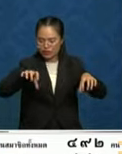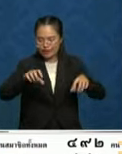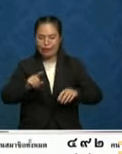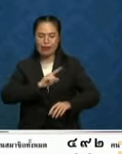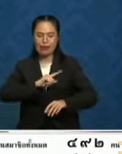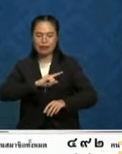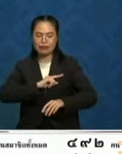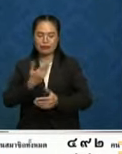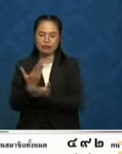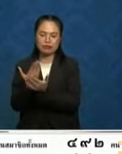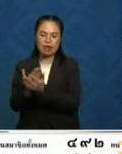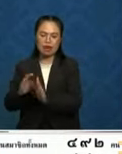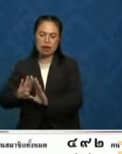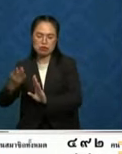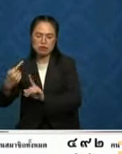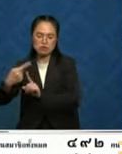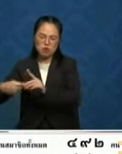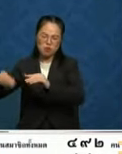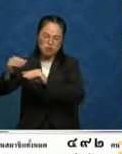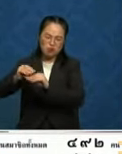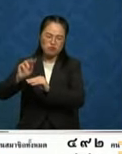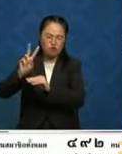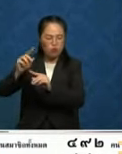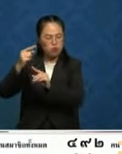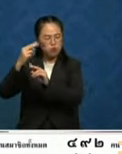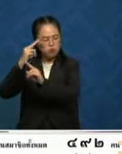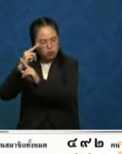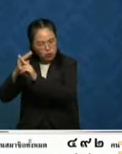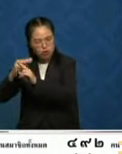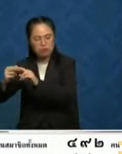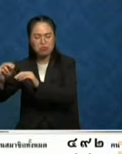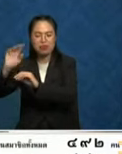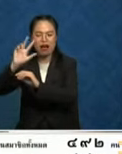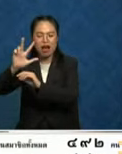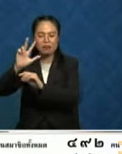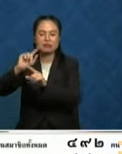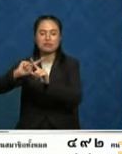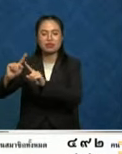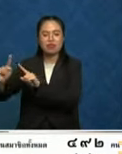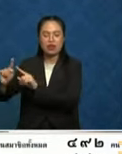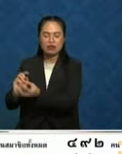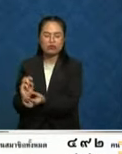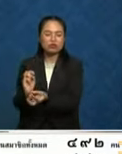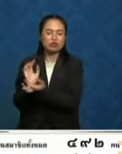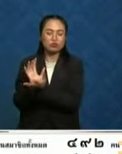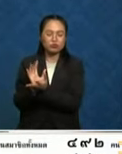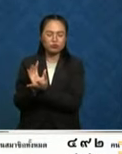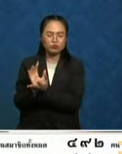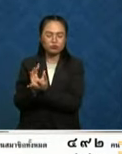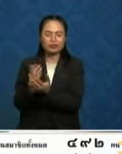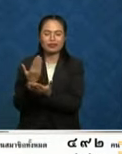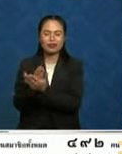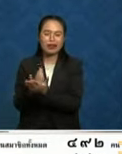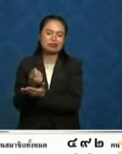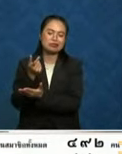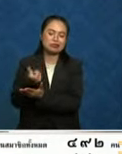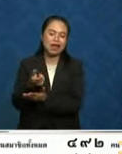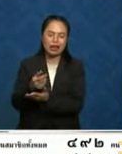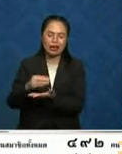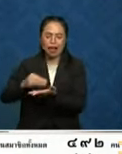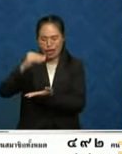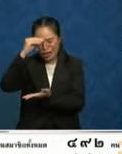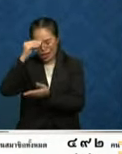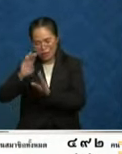2เท่า 3เท่าซึ่งจะทำให้นักศึกษามีปัญหาในเรื่องของการสำระค่าโรงเรียนและค่าธรรเนียม